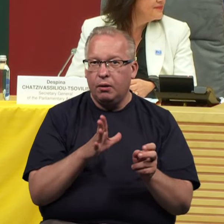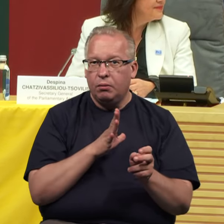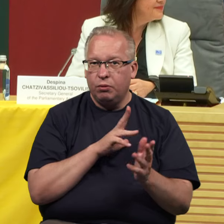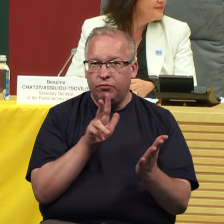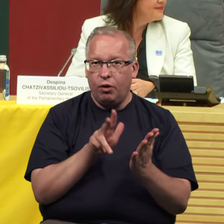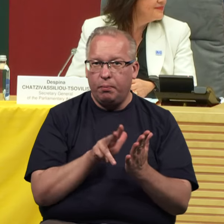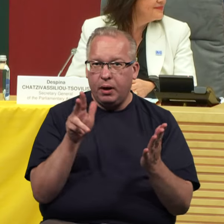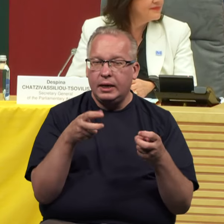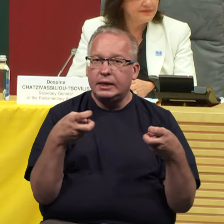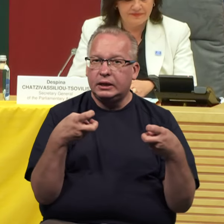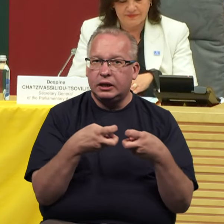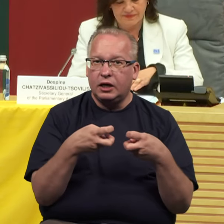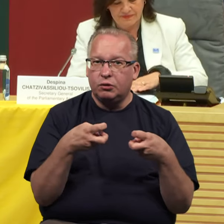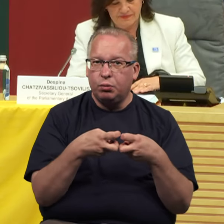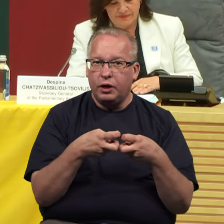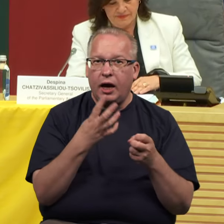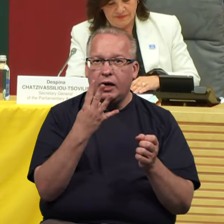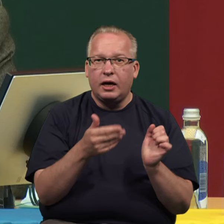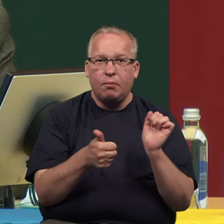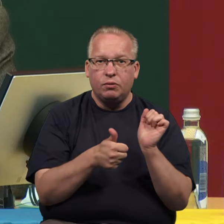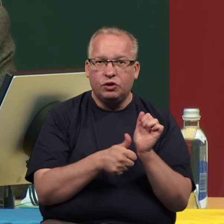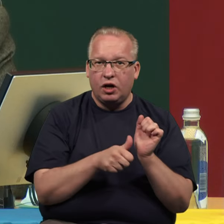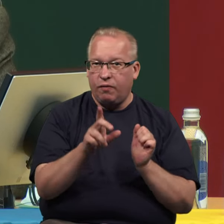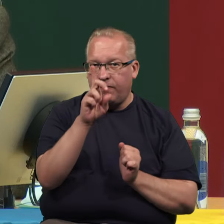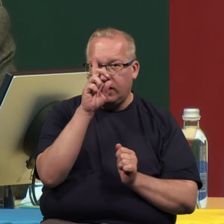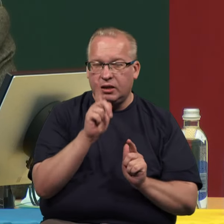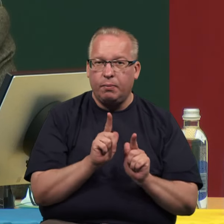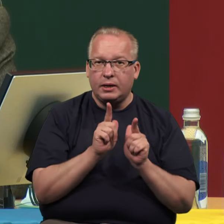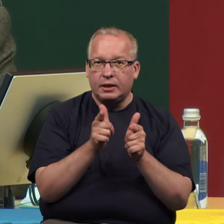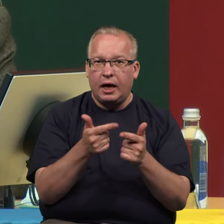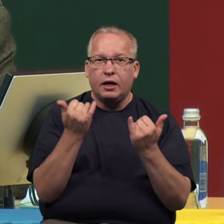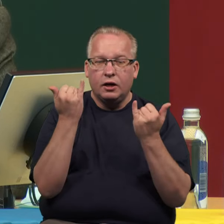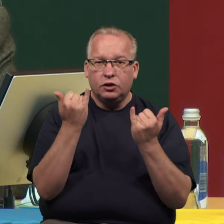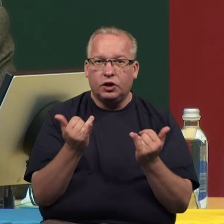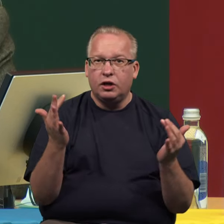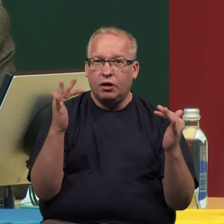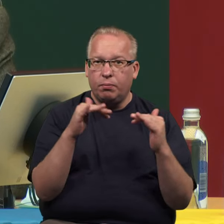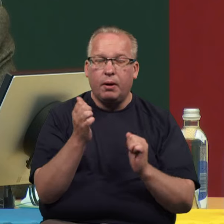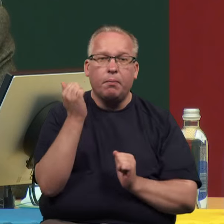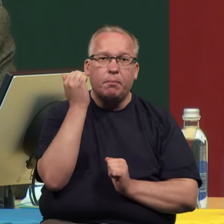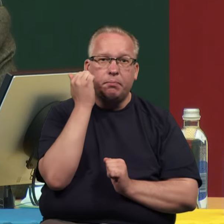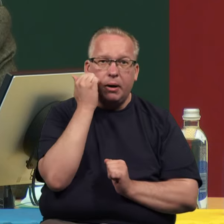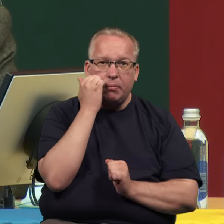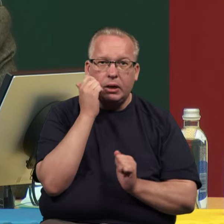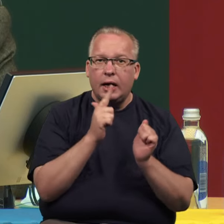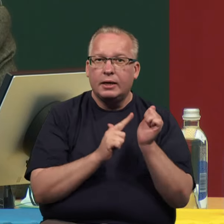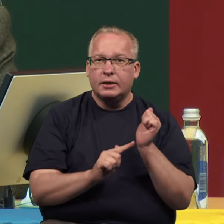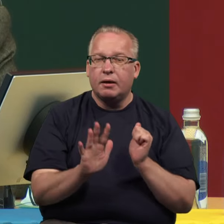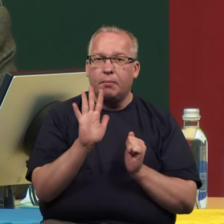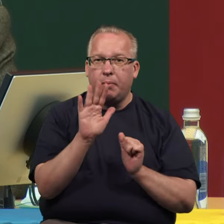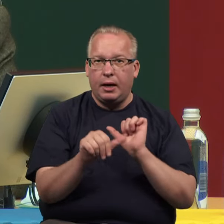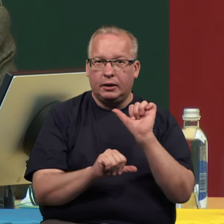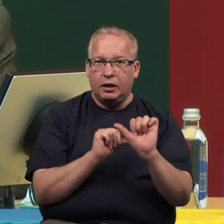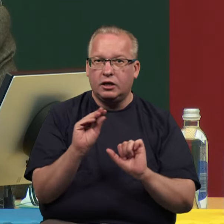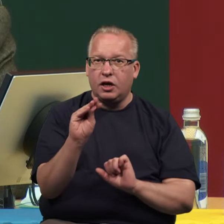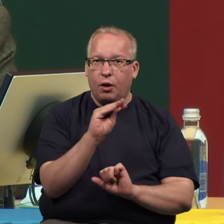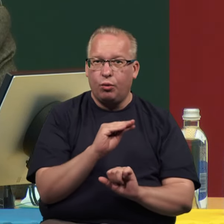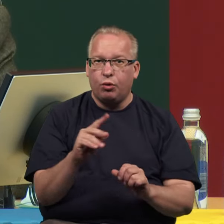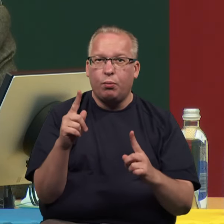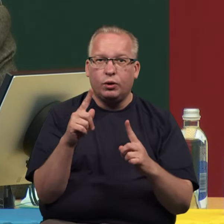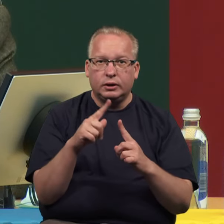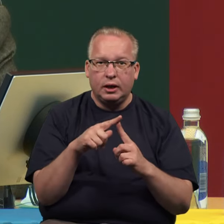priimtas Strasbūre, 46 valstybės narės. Šiandien susirinko paminėti 75-asias Europos